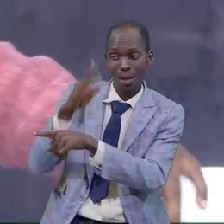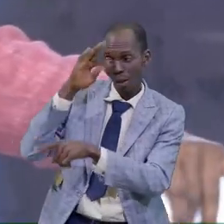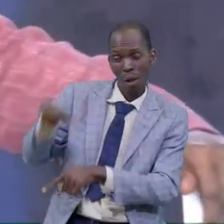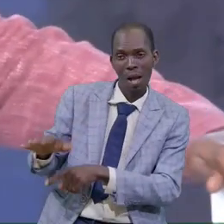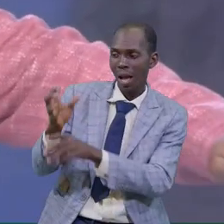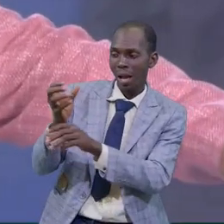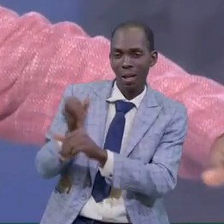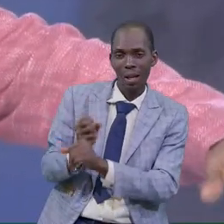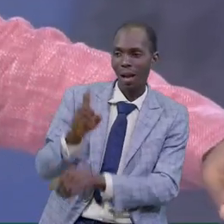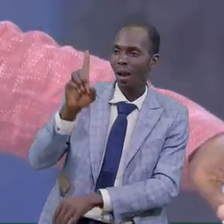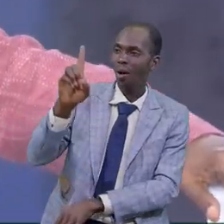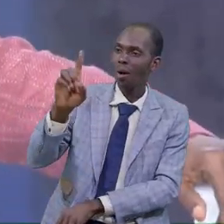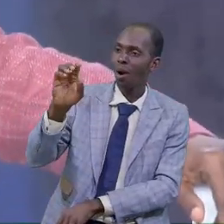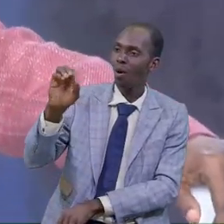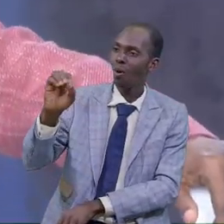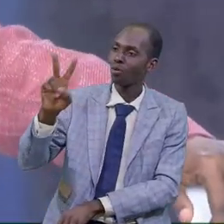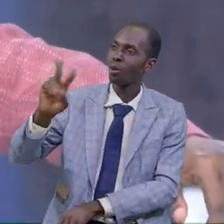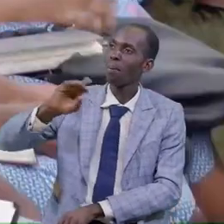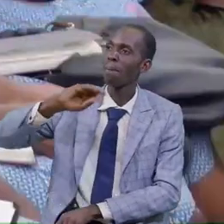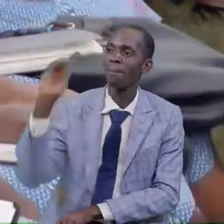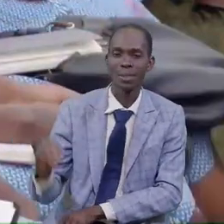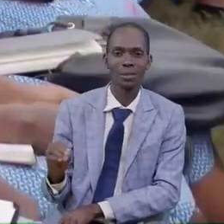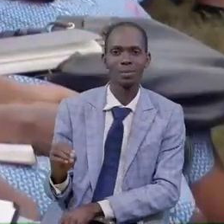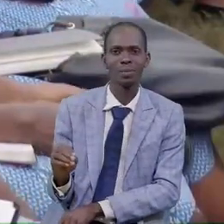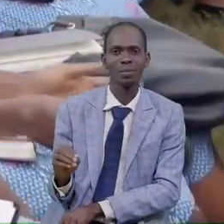102 sur 100.